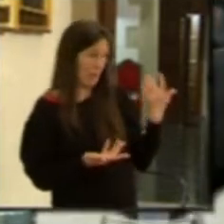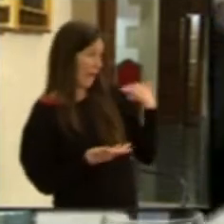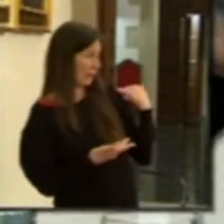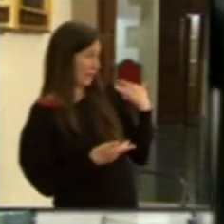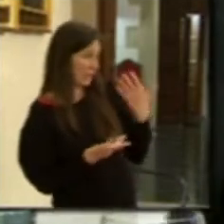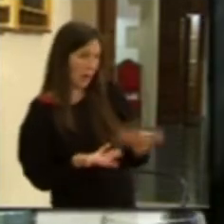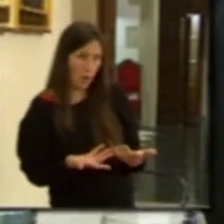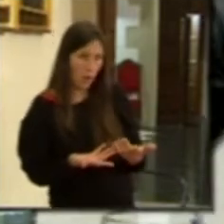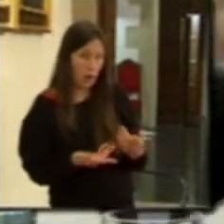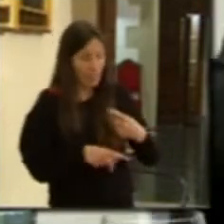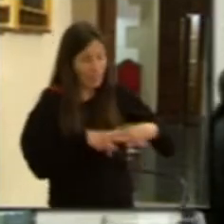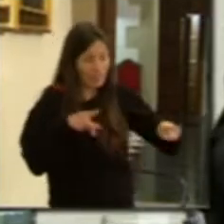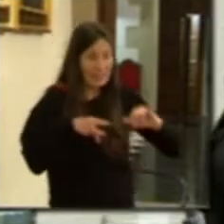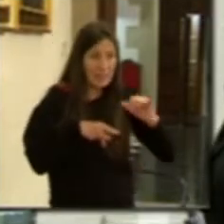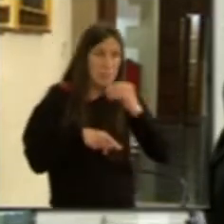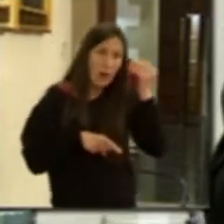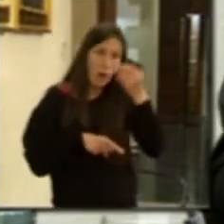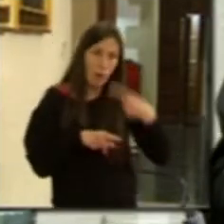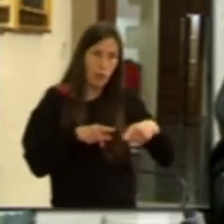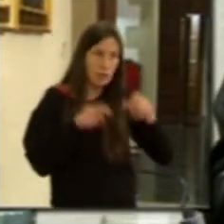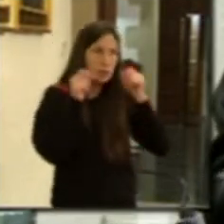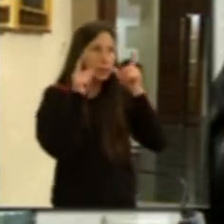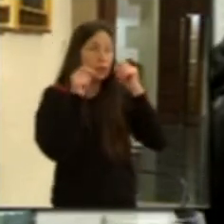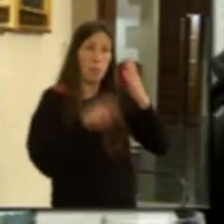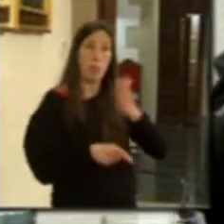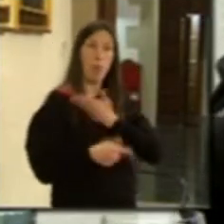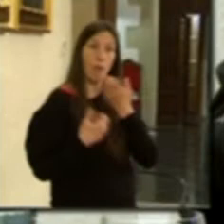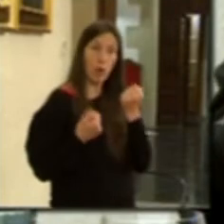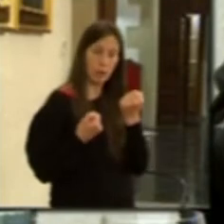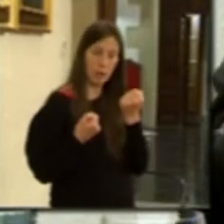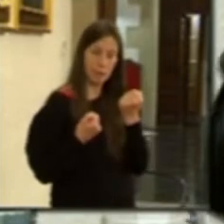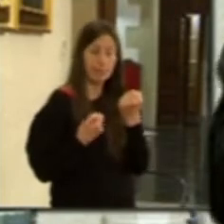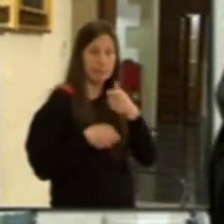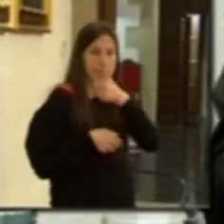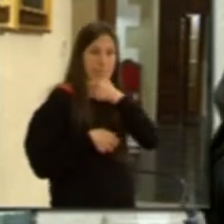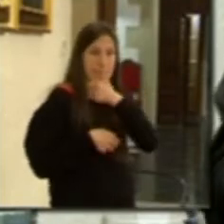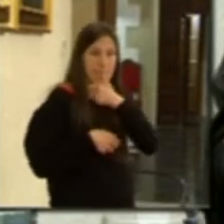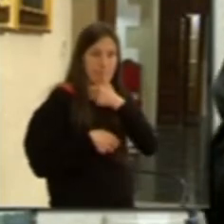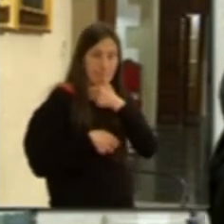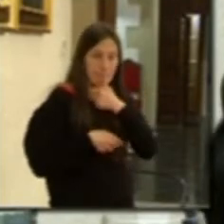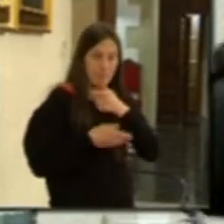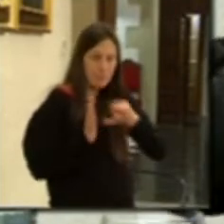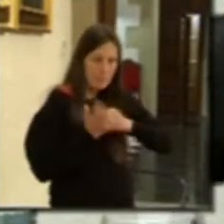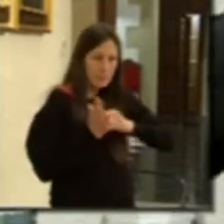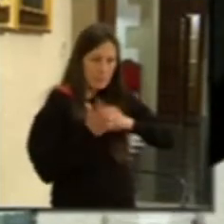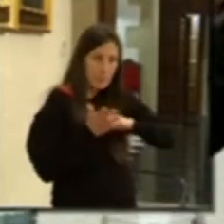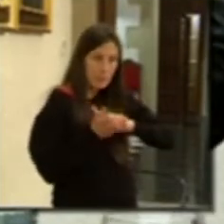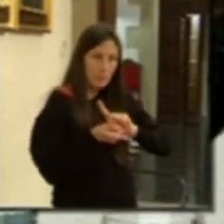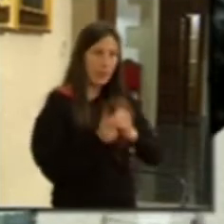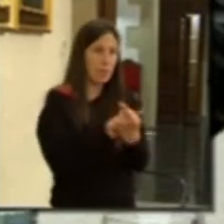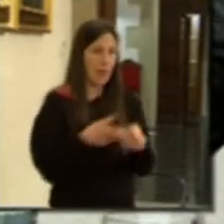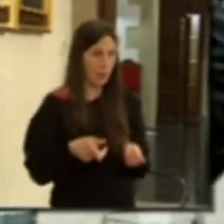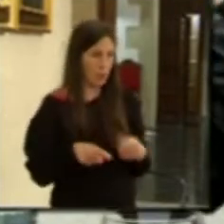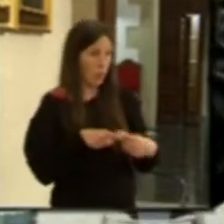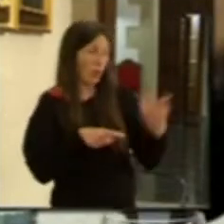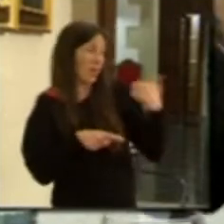que d'aquesta forma, sovint aquests xocs tan dramàtics ens obliguen a canviar les coses. A vegades, quan tot va bé, no